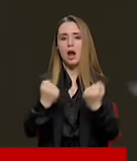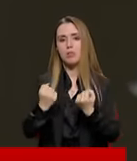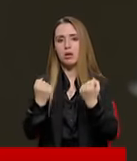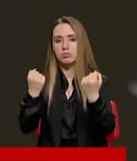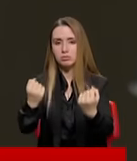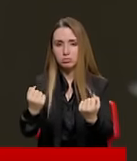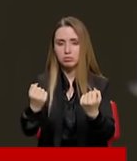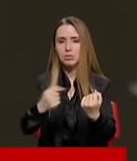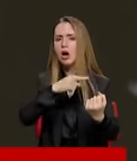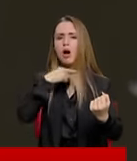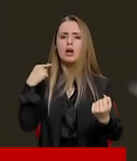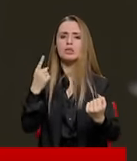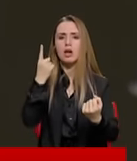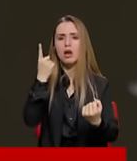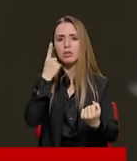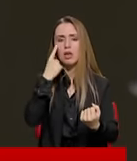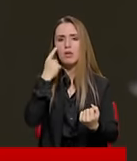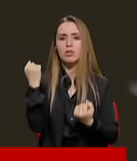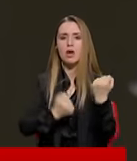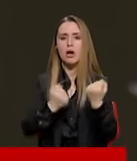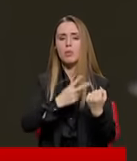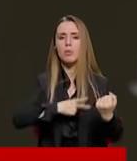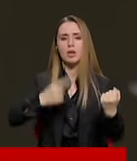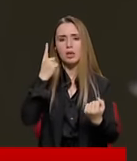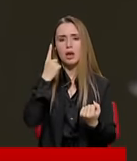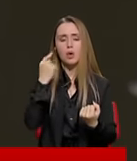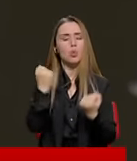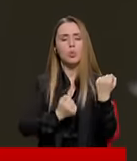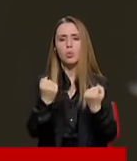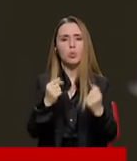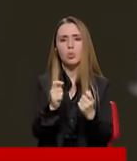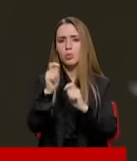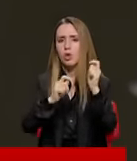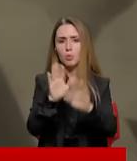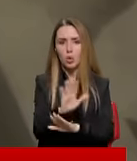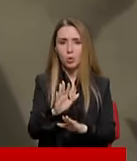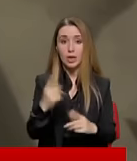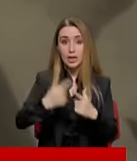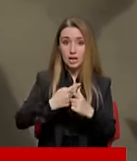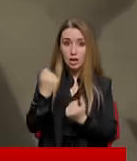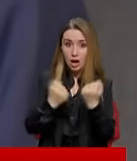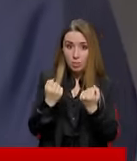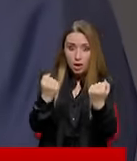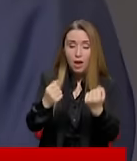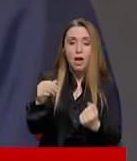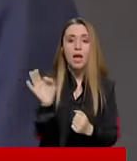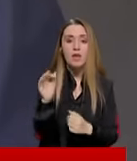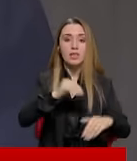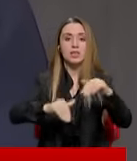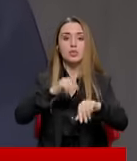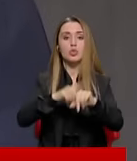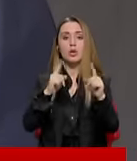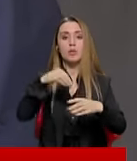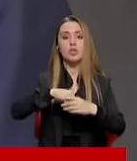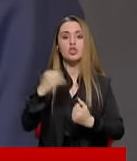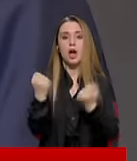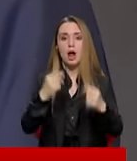seçimde asla kullanmıyorum kamu gücünü belediyenin imkanlarını kullanmıyorum açıkçası kiralık Araçla mı gidiyorsunuz E tabii seçim dönemi için araç